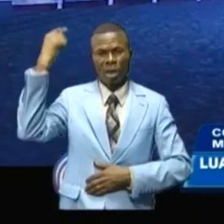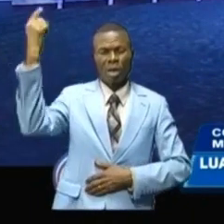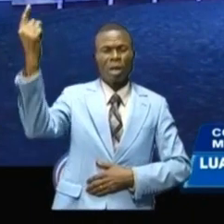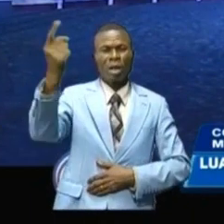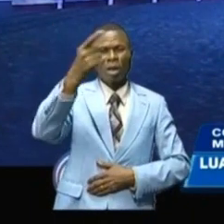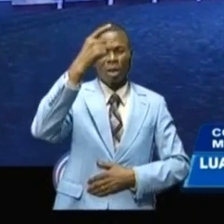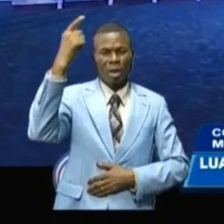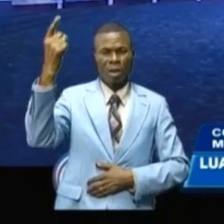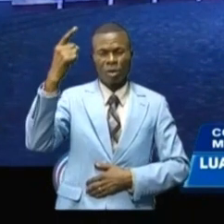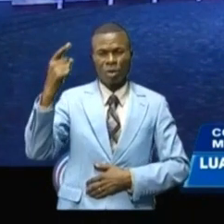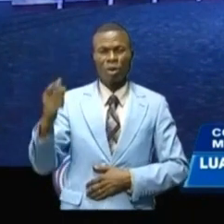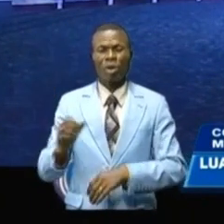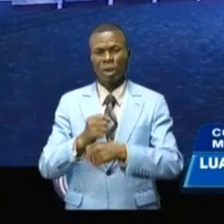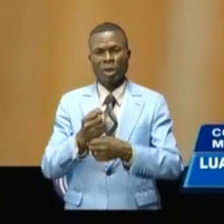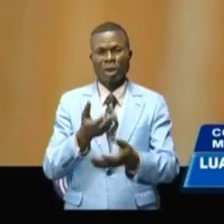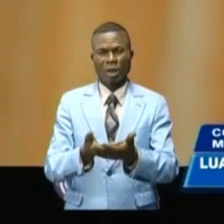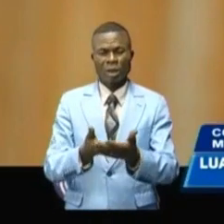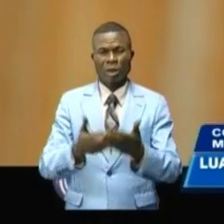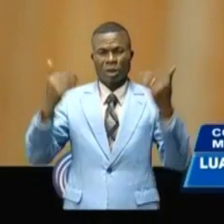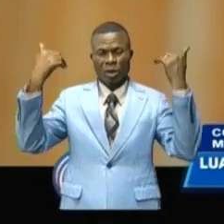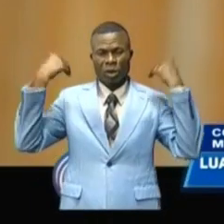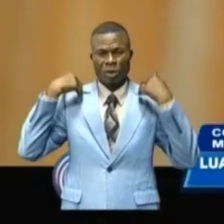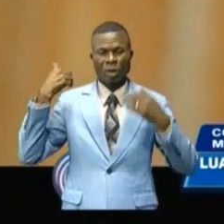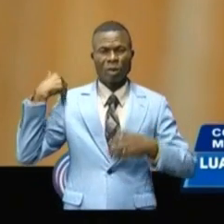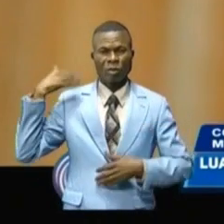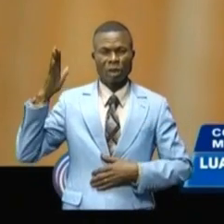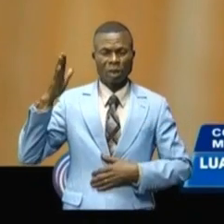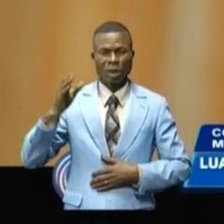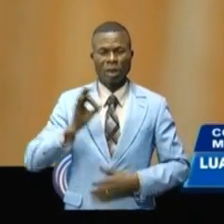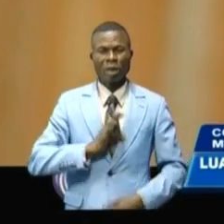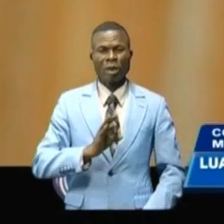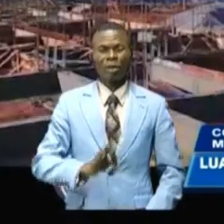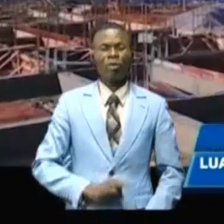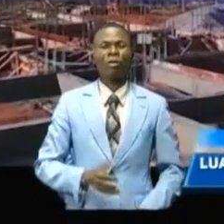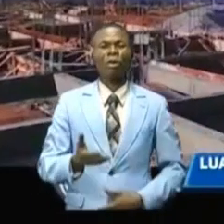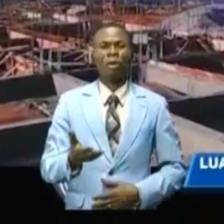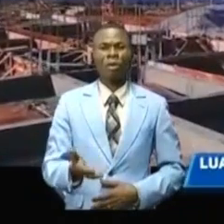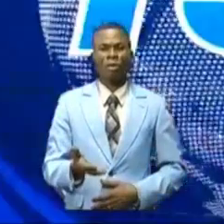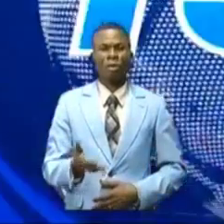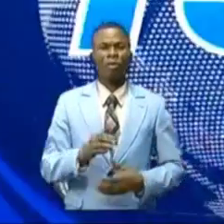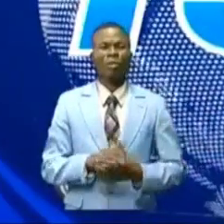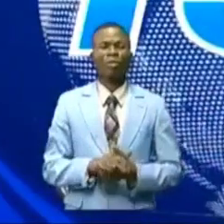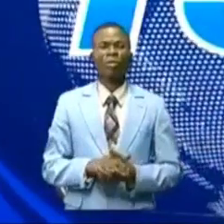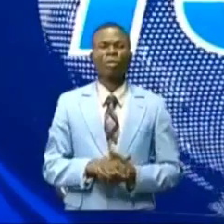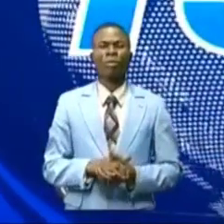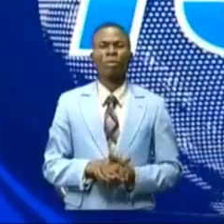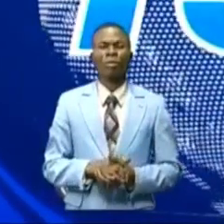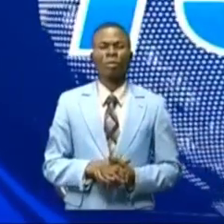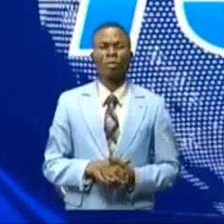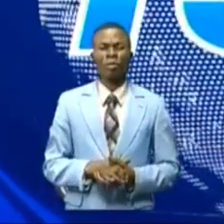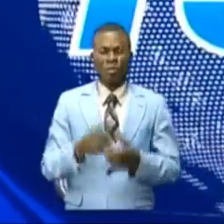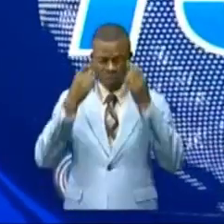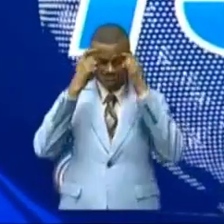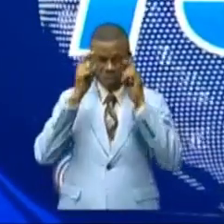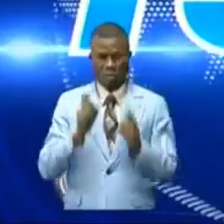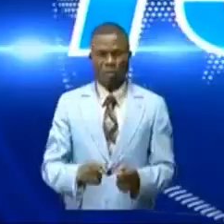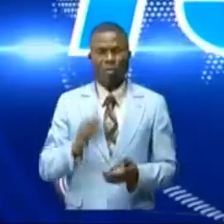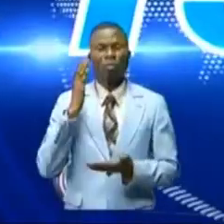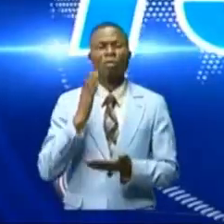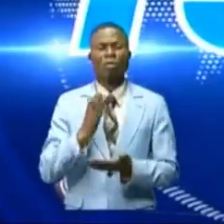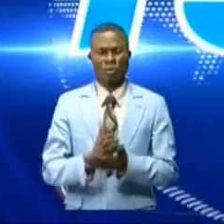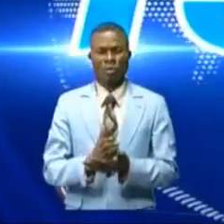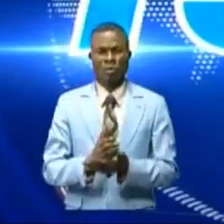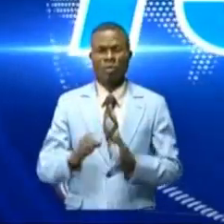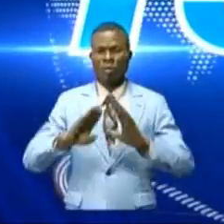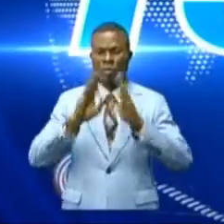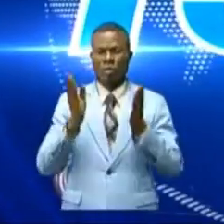universelle mise sur pied par le chef de l'État Félix-Antoine Tshisekedi Tshilombo. Déterminé à éradiquer